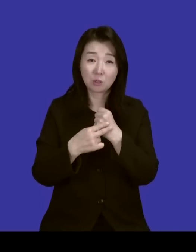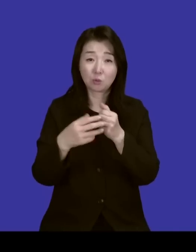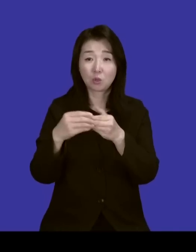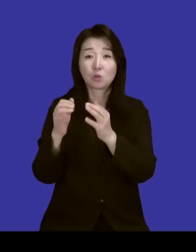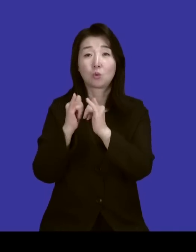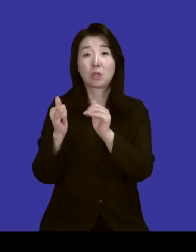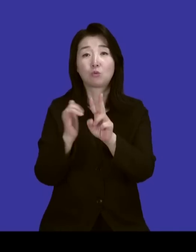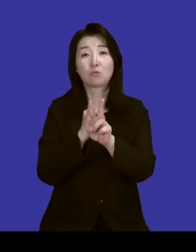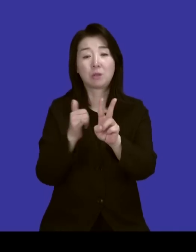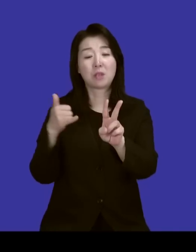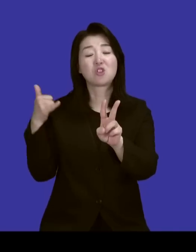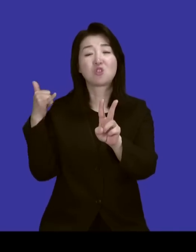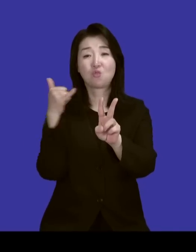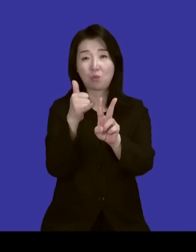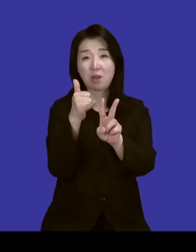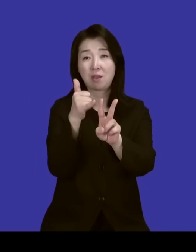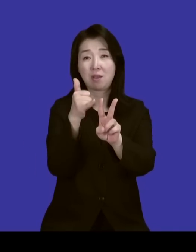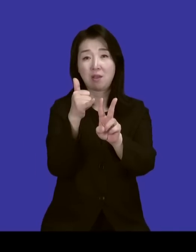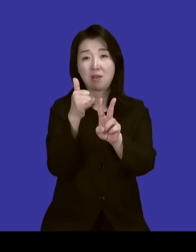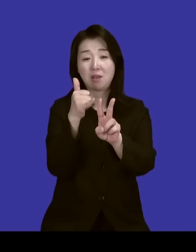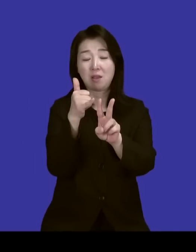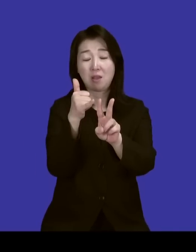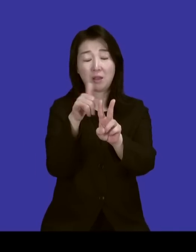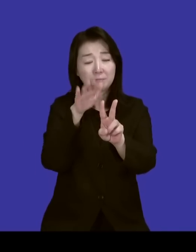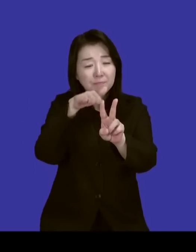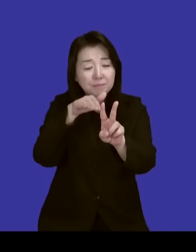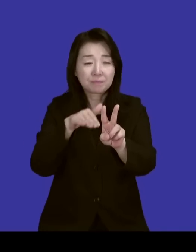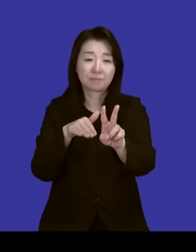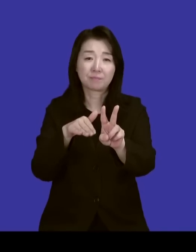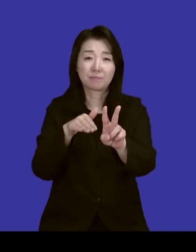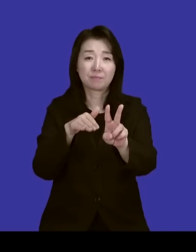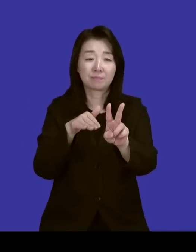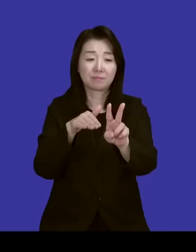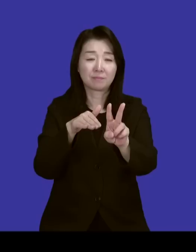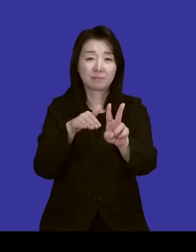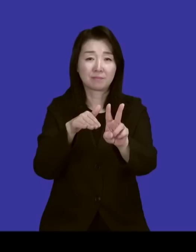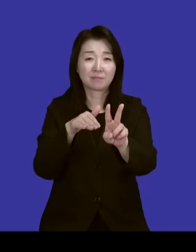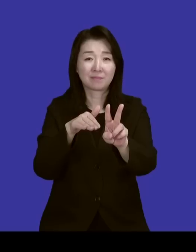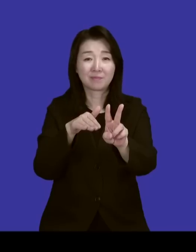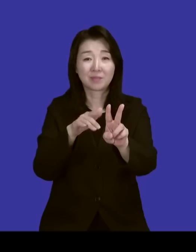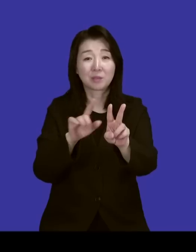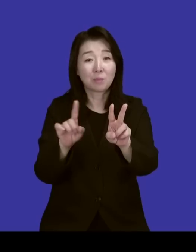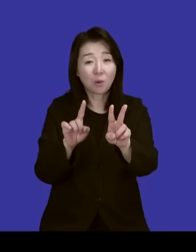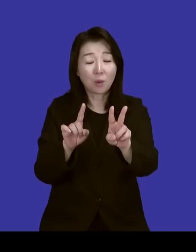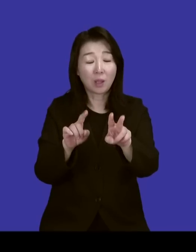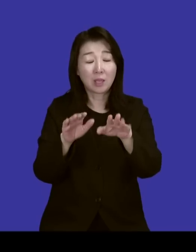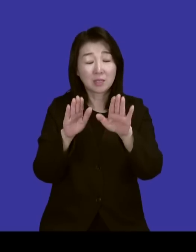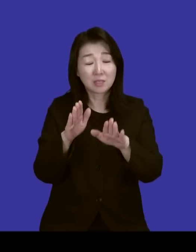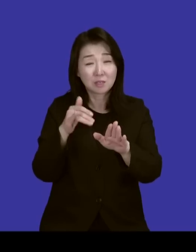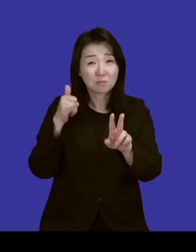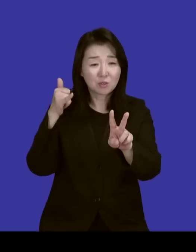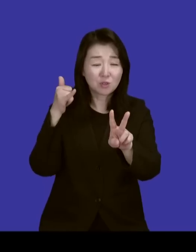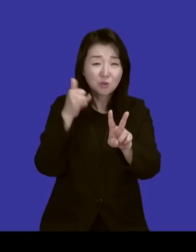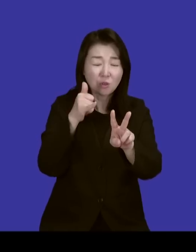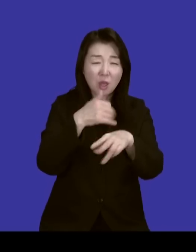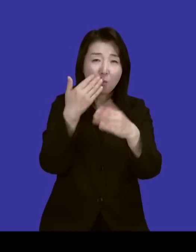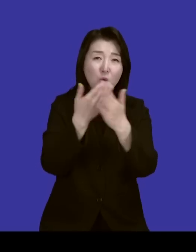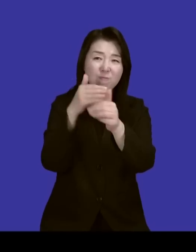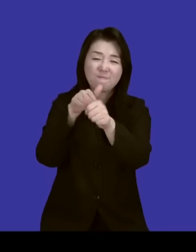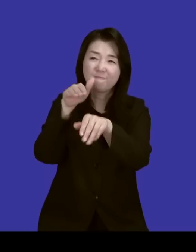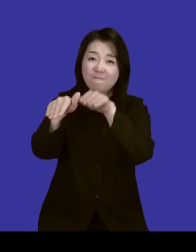분에게 전화를 걸었어요. 예, 그리고 집사님, 장로님, 지금 전화할 수 있는 분 다